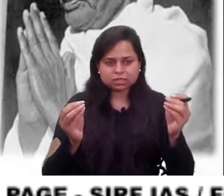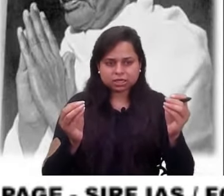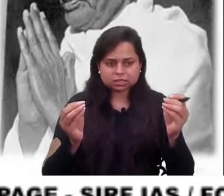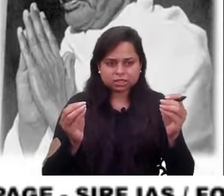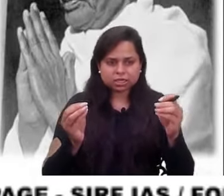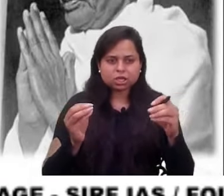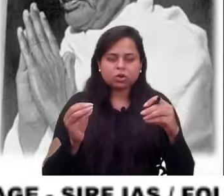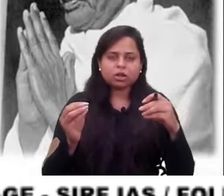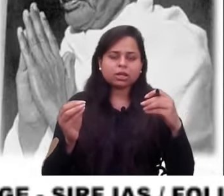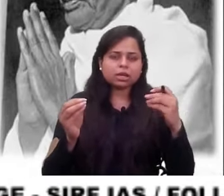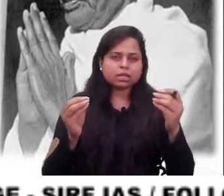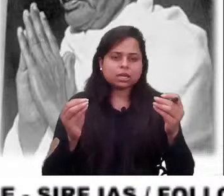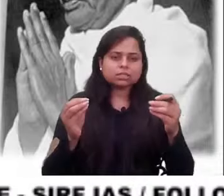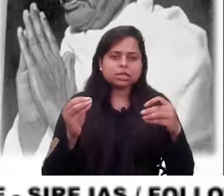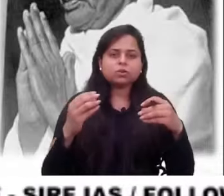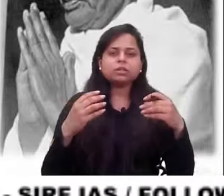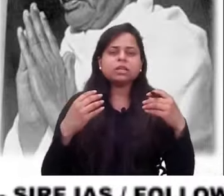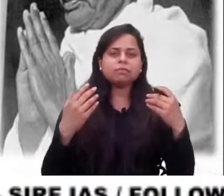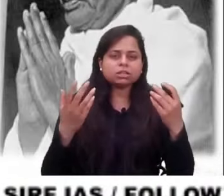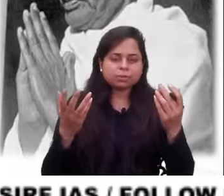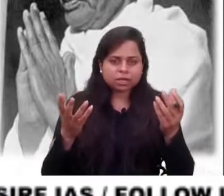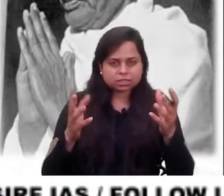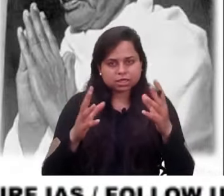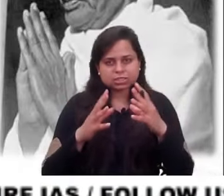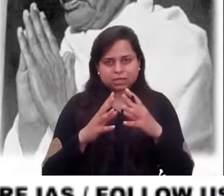जाना चाहिए चाहिए